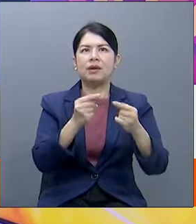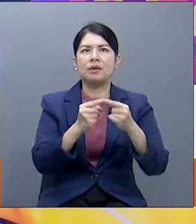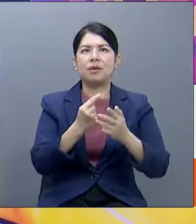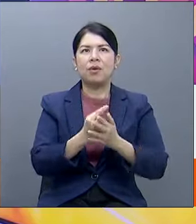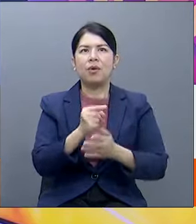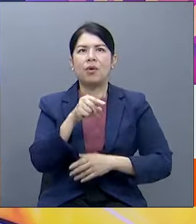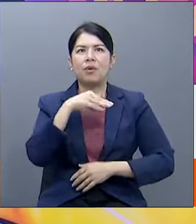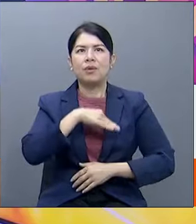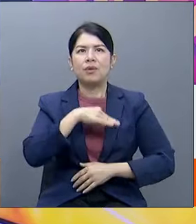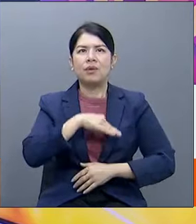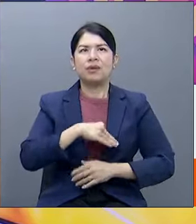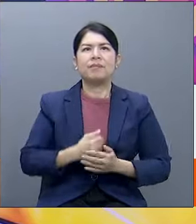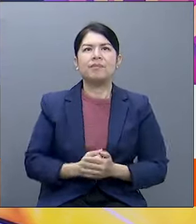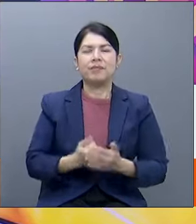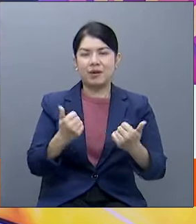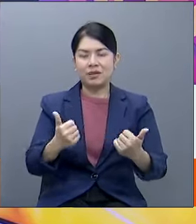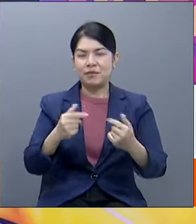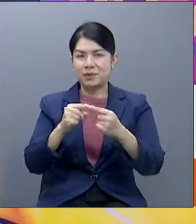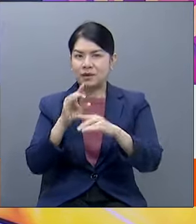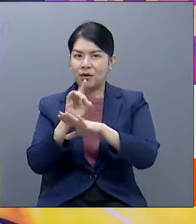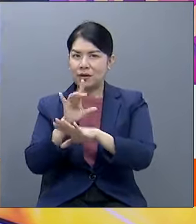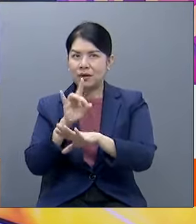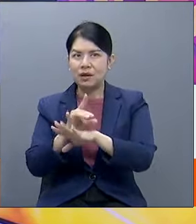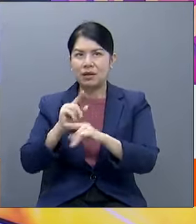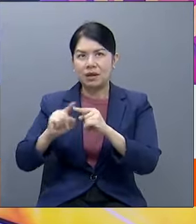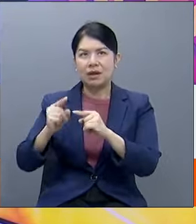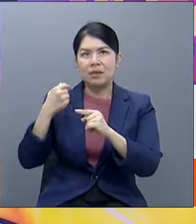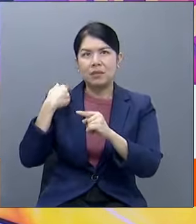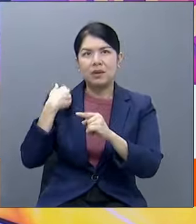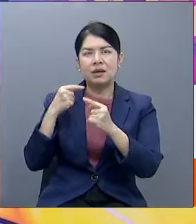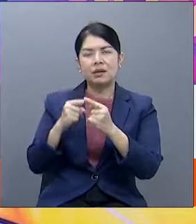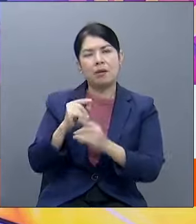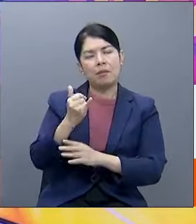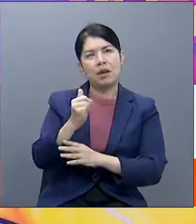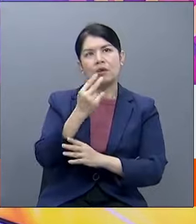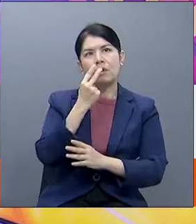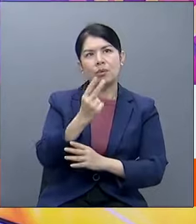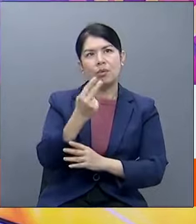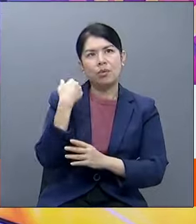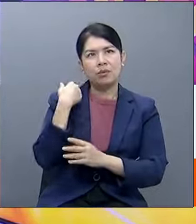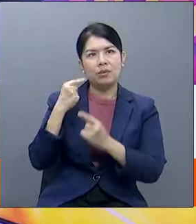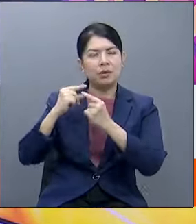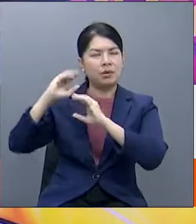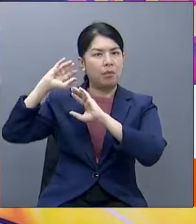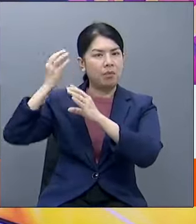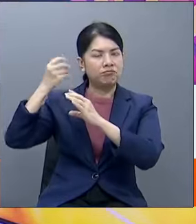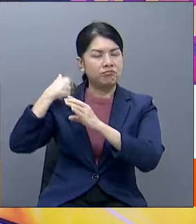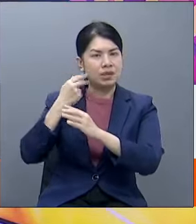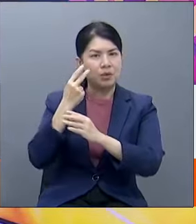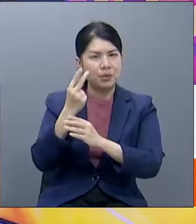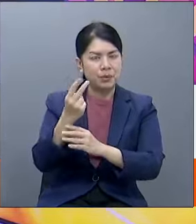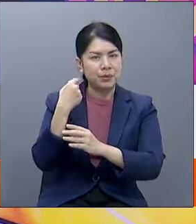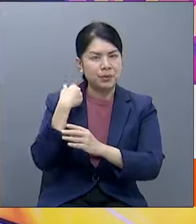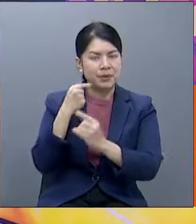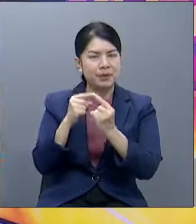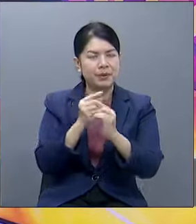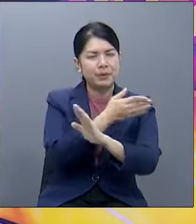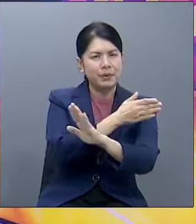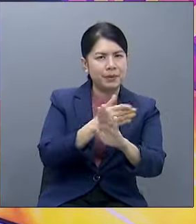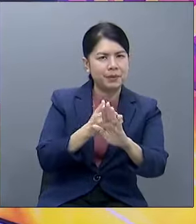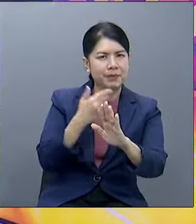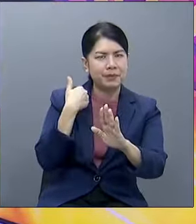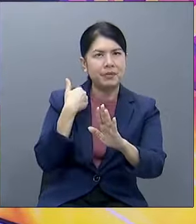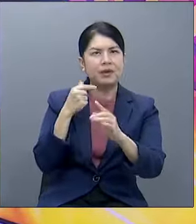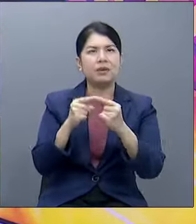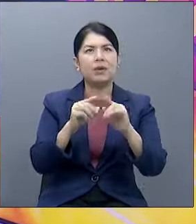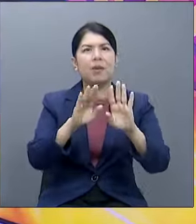ธิพลจากโซเชียลมีเดียนะครับอาจจะเริ่มมีการย้อนยุคหรือว่าได้มีโอกาสได้ชมผลงานที่อาจจะไม่ใช่แบบอา